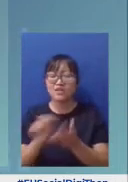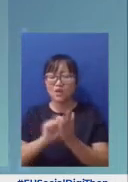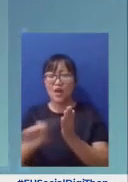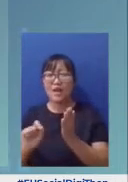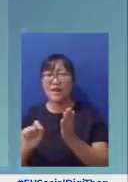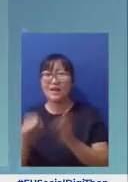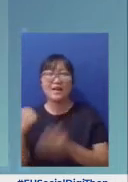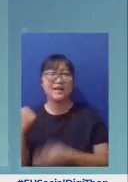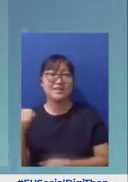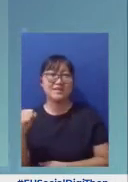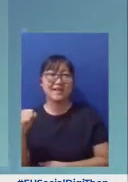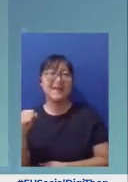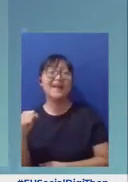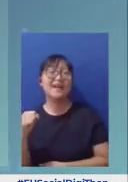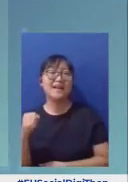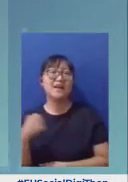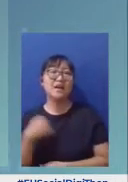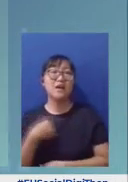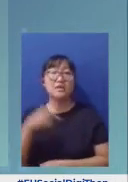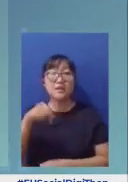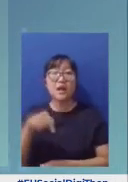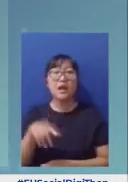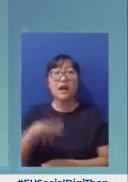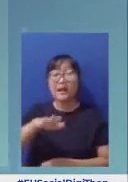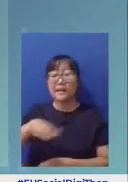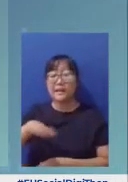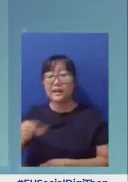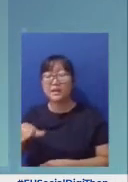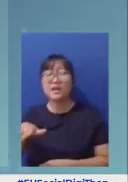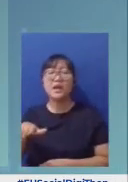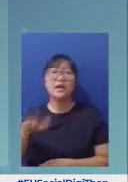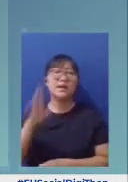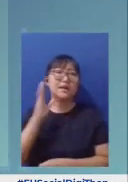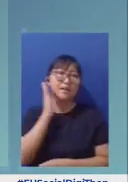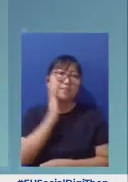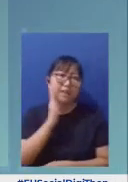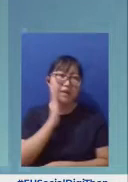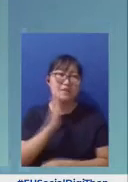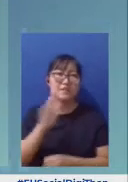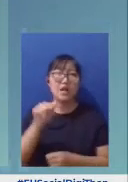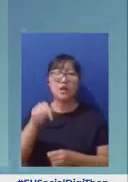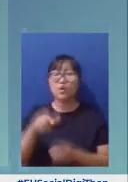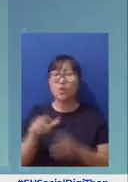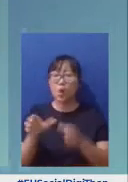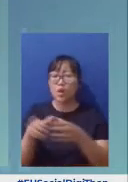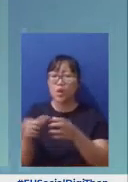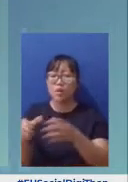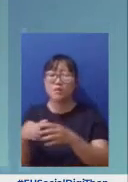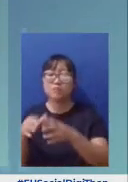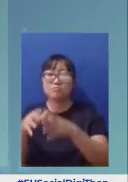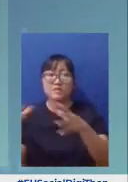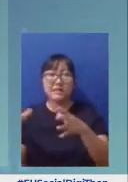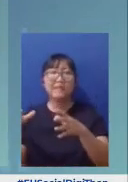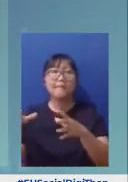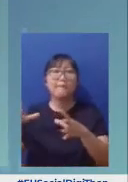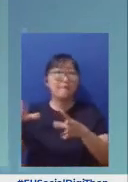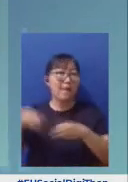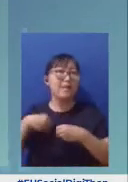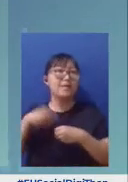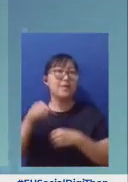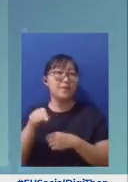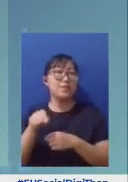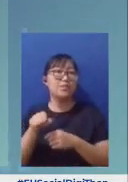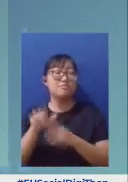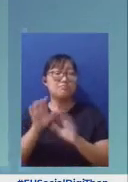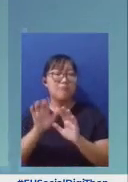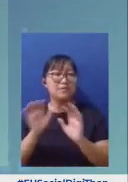menggunakan internet ini sendiri, terutama di kota-kota besar ternyata ya. Dan Tapi ada juga nih bahayanya loh, termasuk